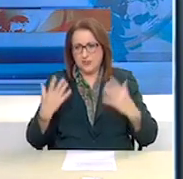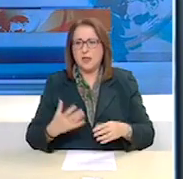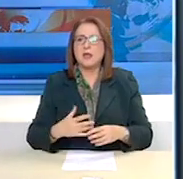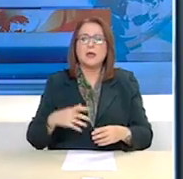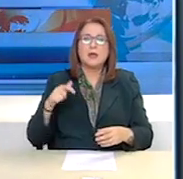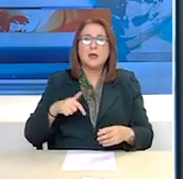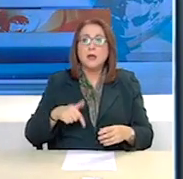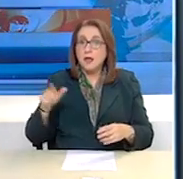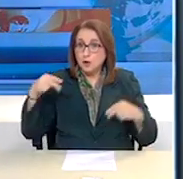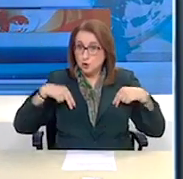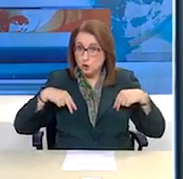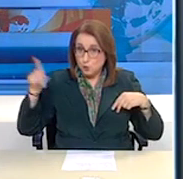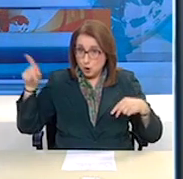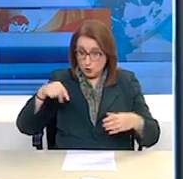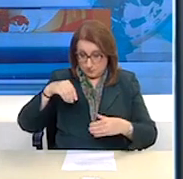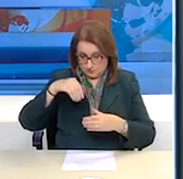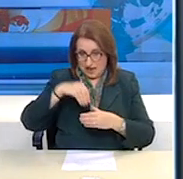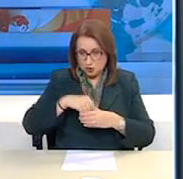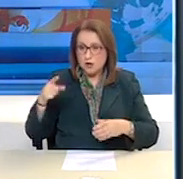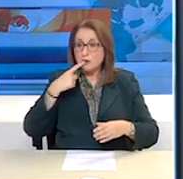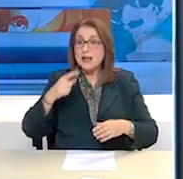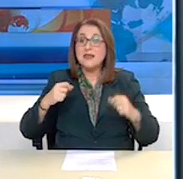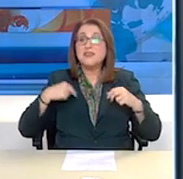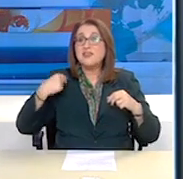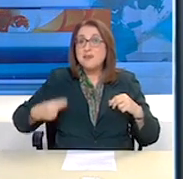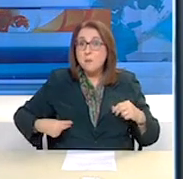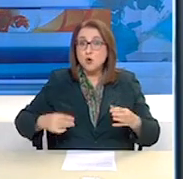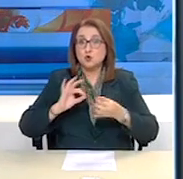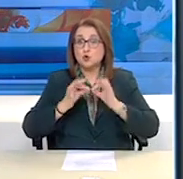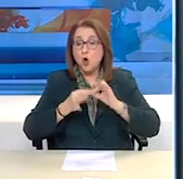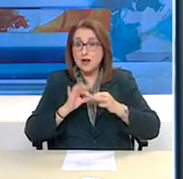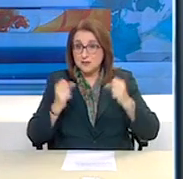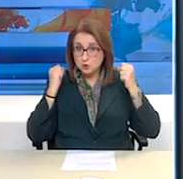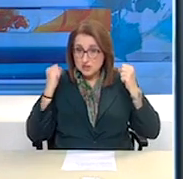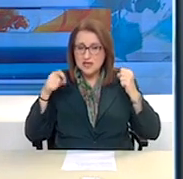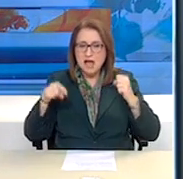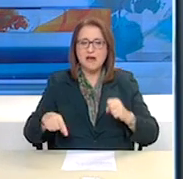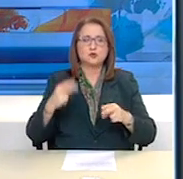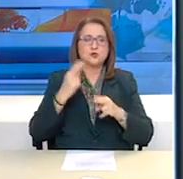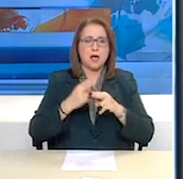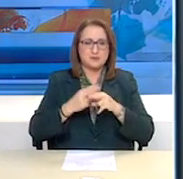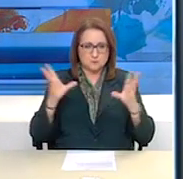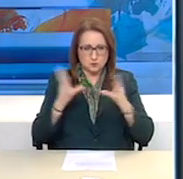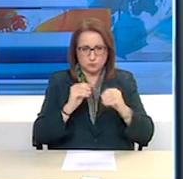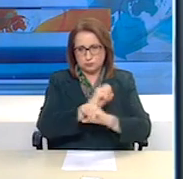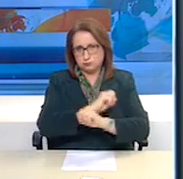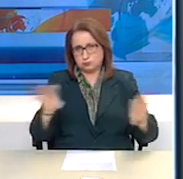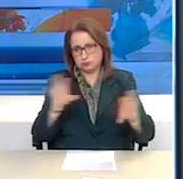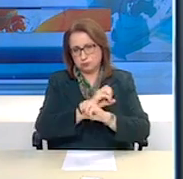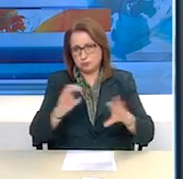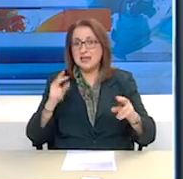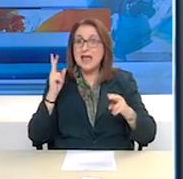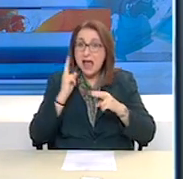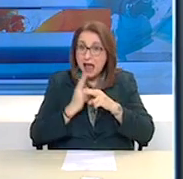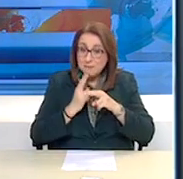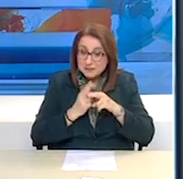οριστεί από το Υπουργείο Εσωτερικών ως διαπιστευμένος φορέας. Το σύστημα επιδημιολογικής επιτήρησης της θνησιμότητας από όλες τις